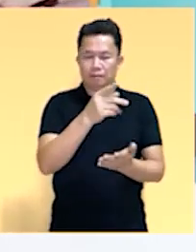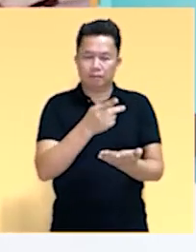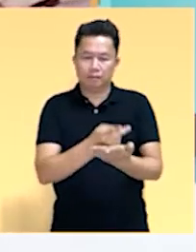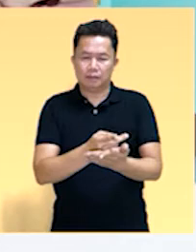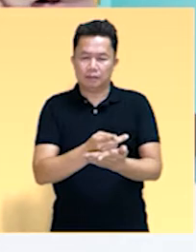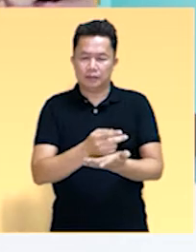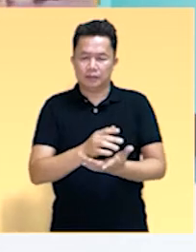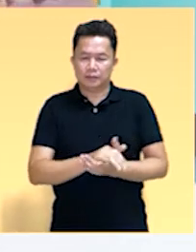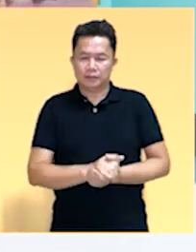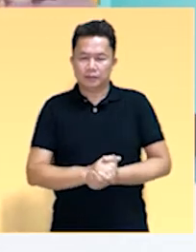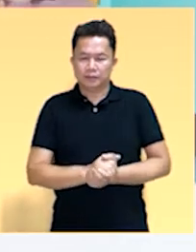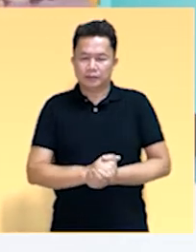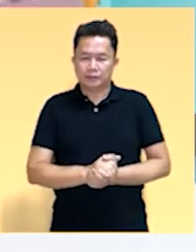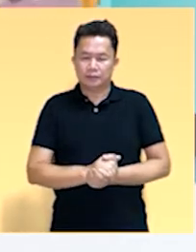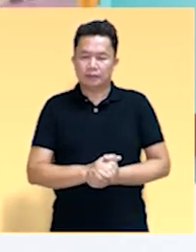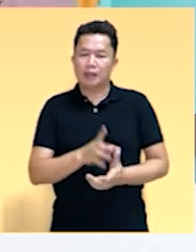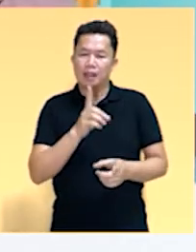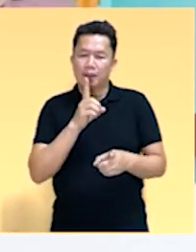1,725 pesos.